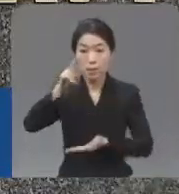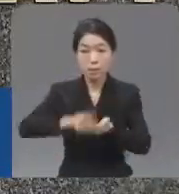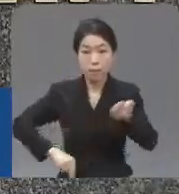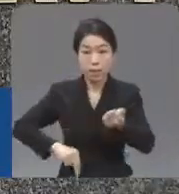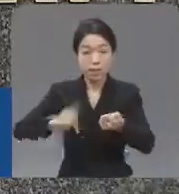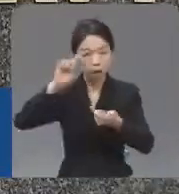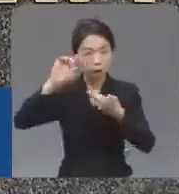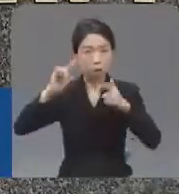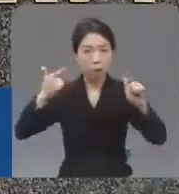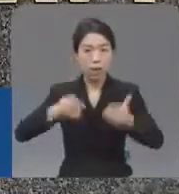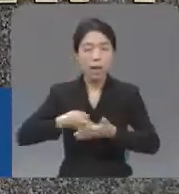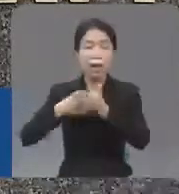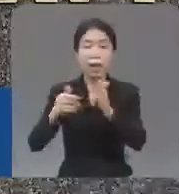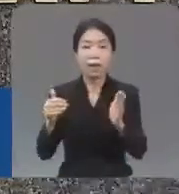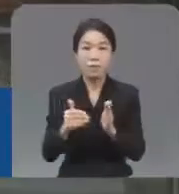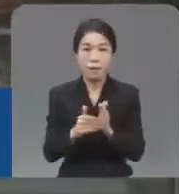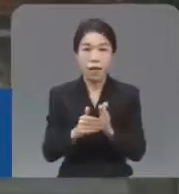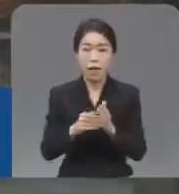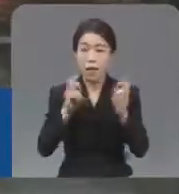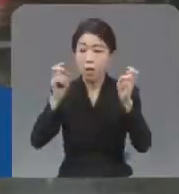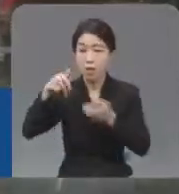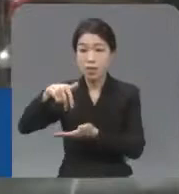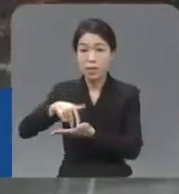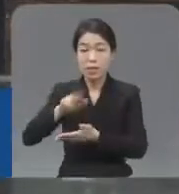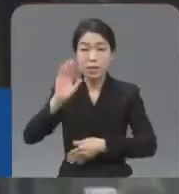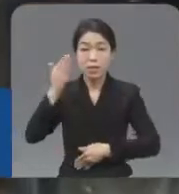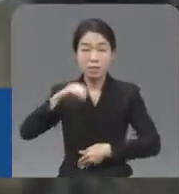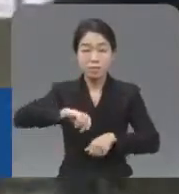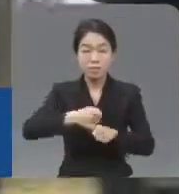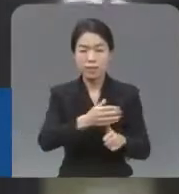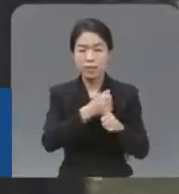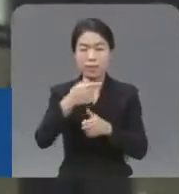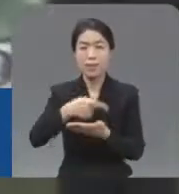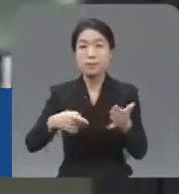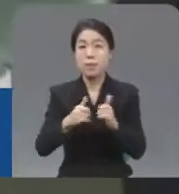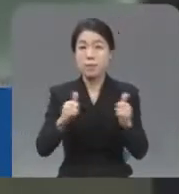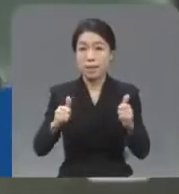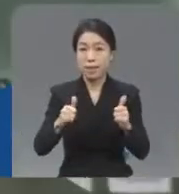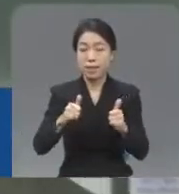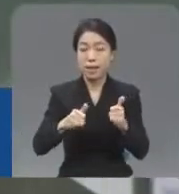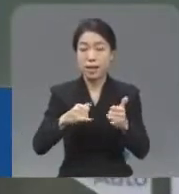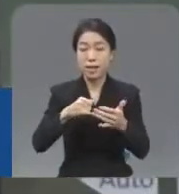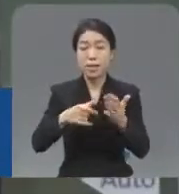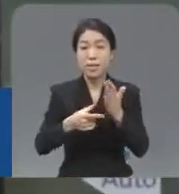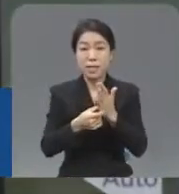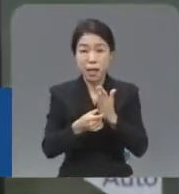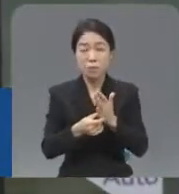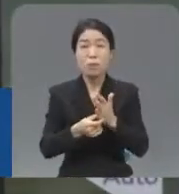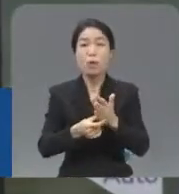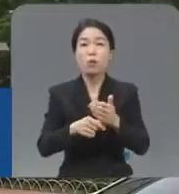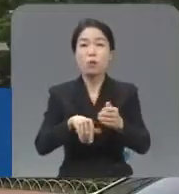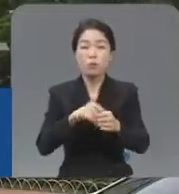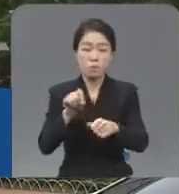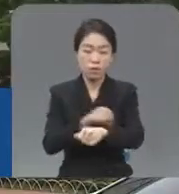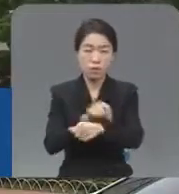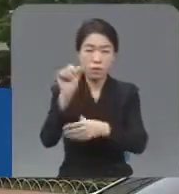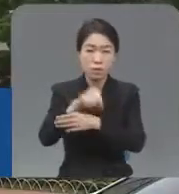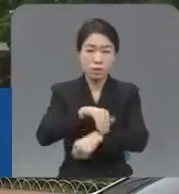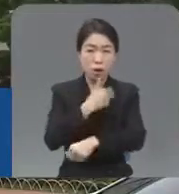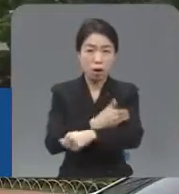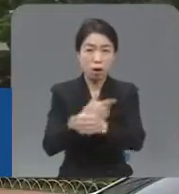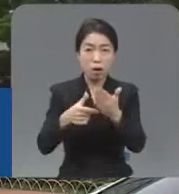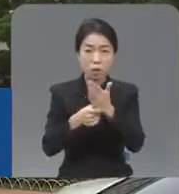항고했습니다. 미쓰비시 중공업은 최근 강제노역 피해자들이는 상표권과 특허권 매각 명령 신청을